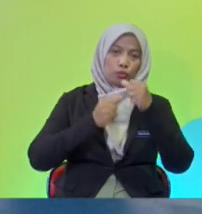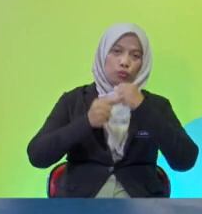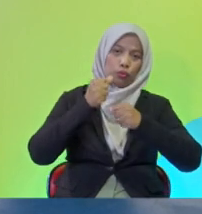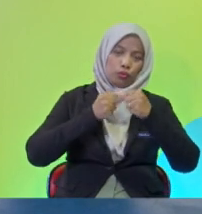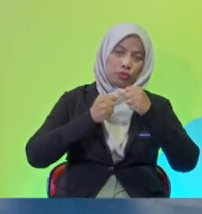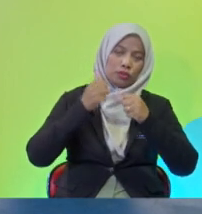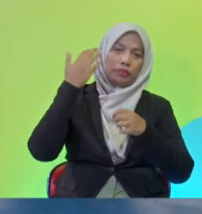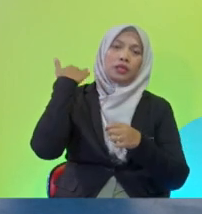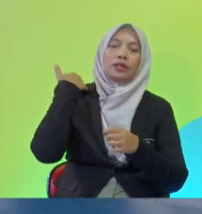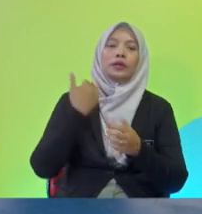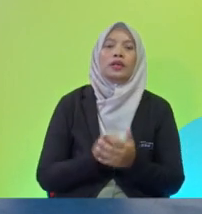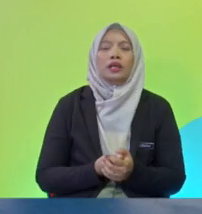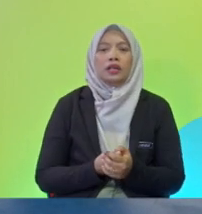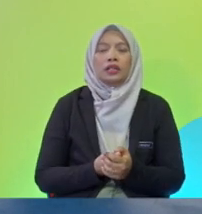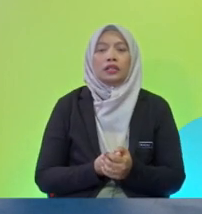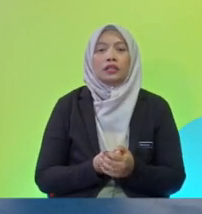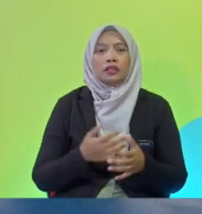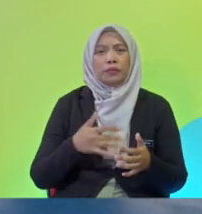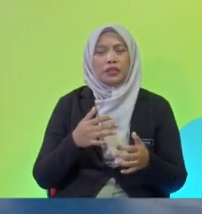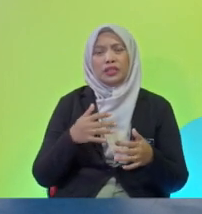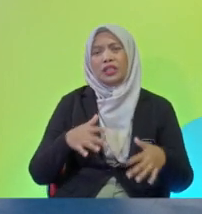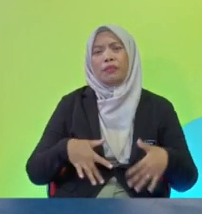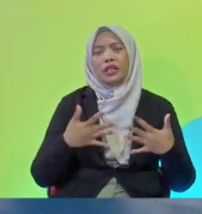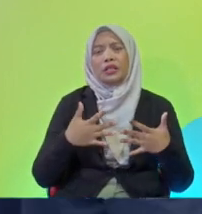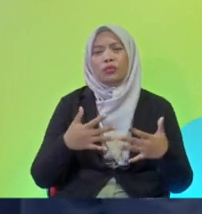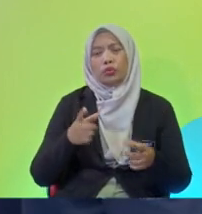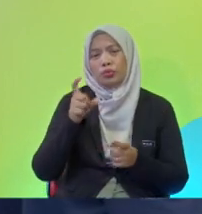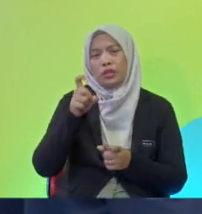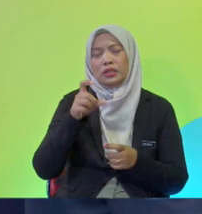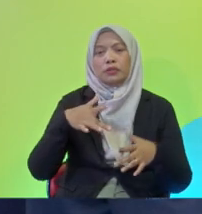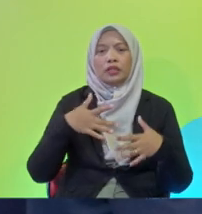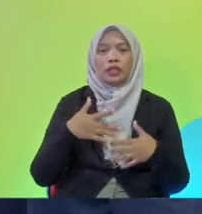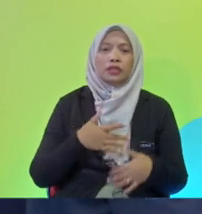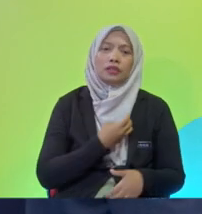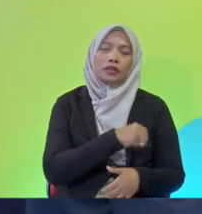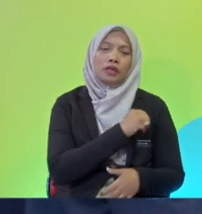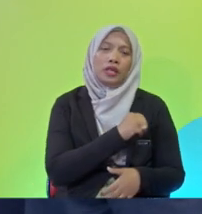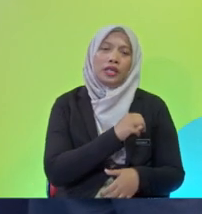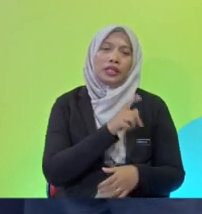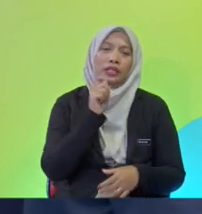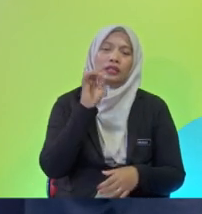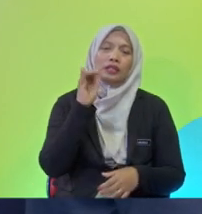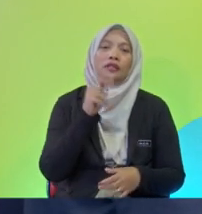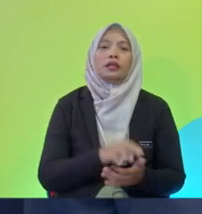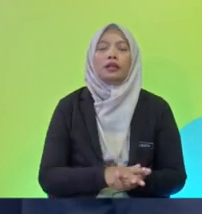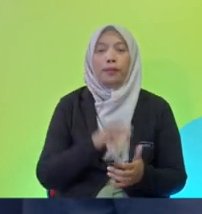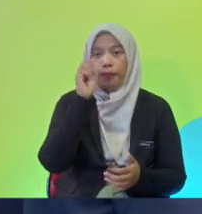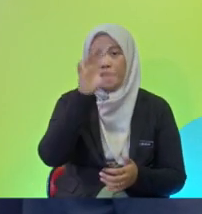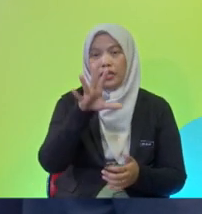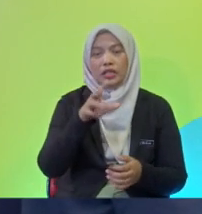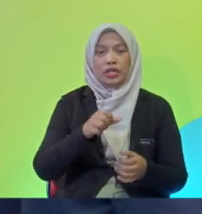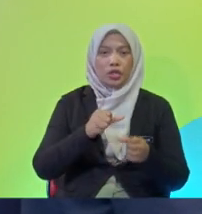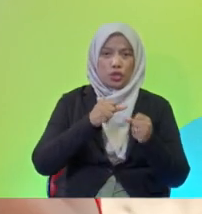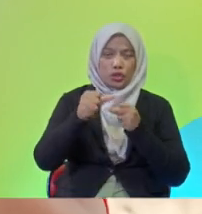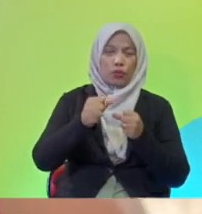nampak pasukan Aiman ni struggle sedikit. Macam mana nak matikan mereka? Sebab bila mereka tu Iqbal tank. Bila nak baling, dia jauh